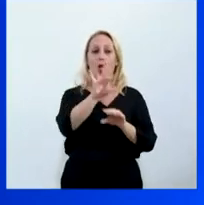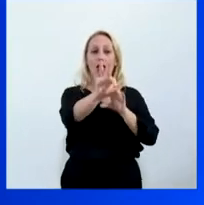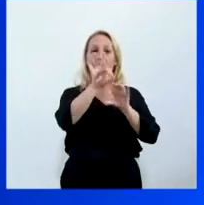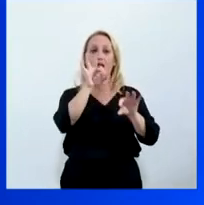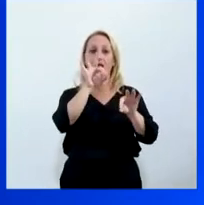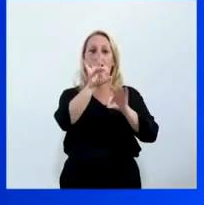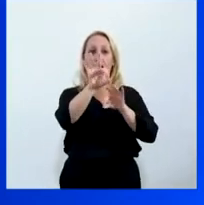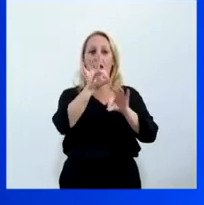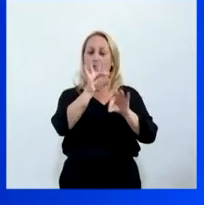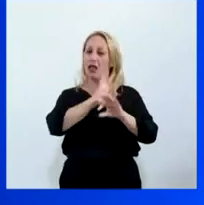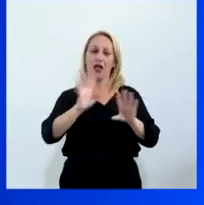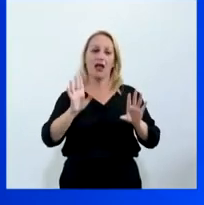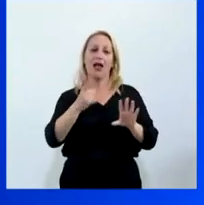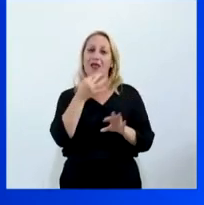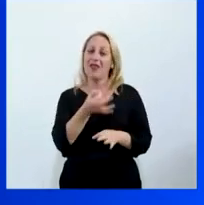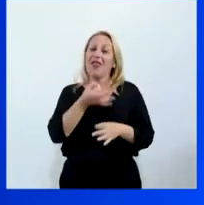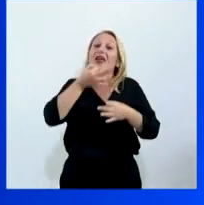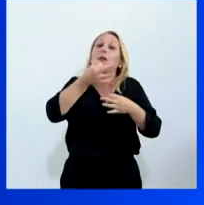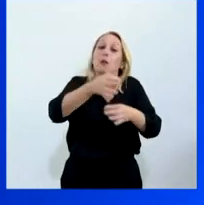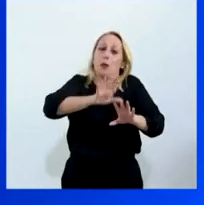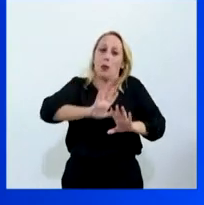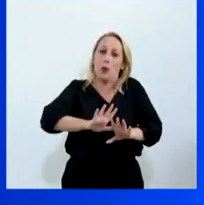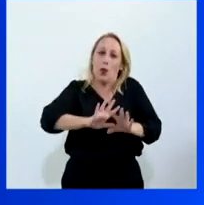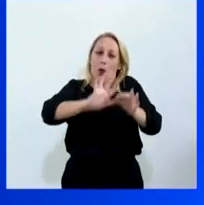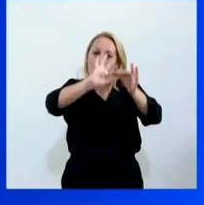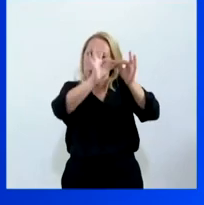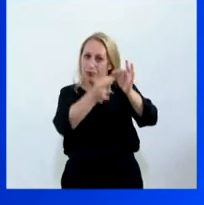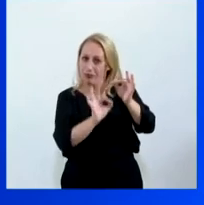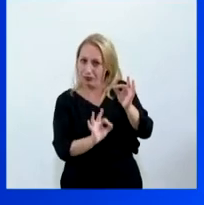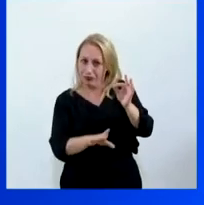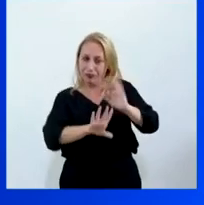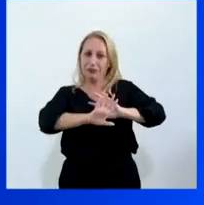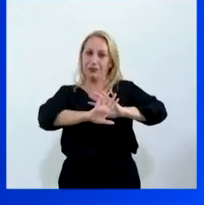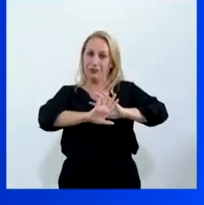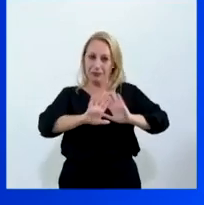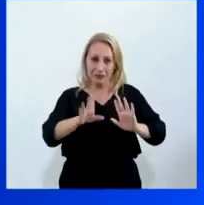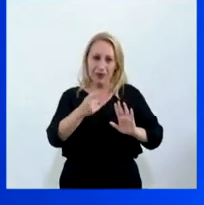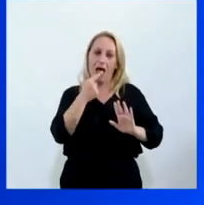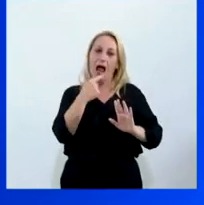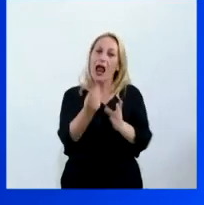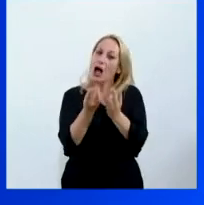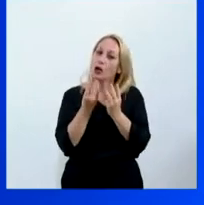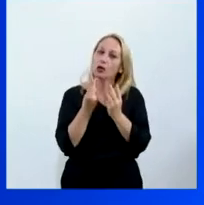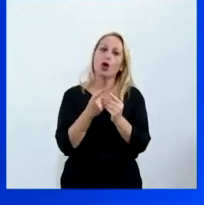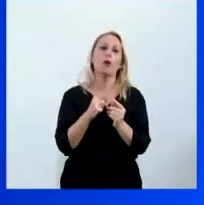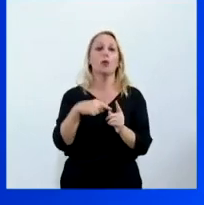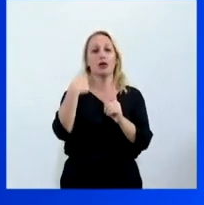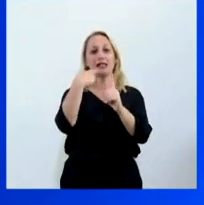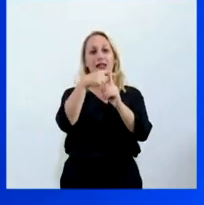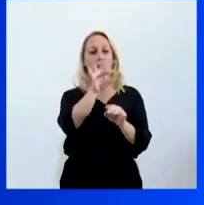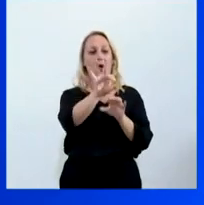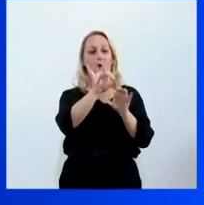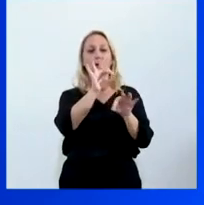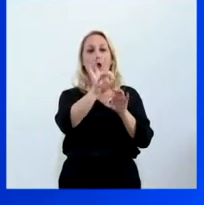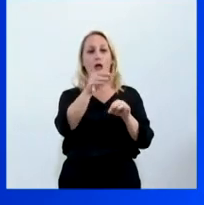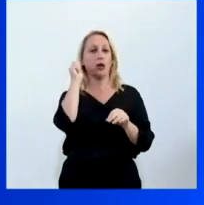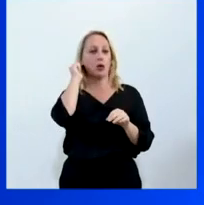χωρίς να προσδιορίσω περισσότερες λεπτομέρειες.